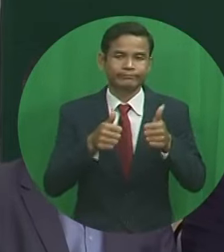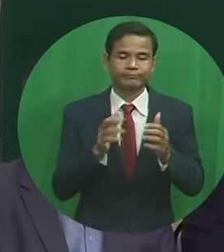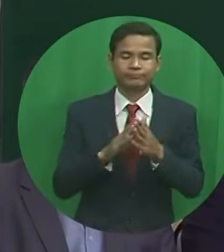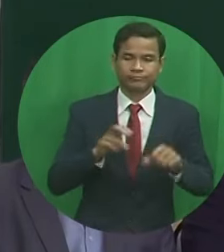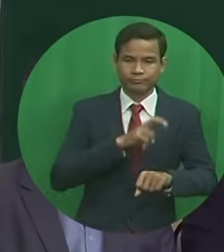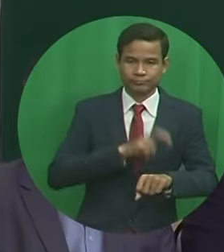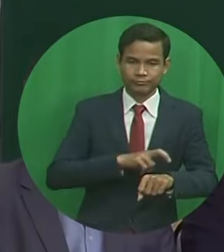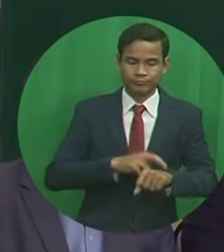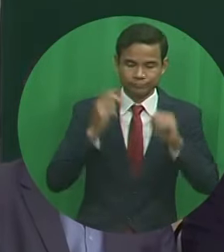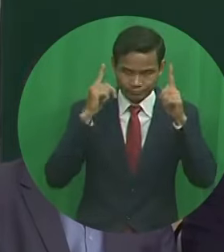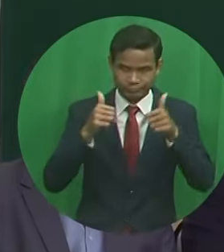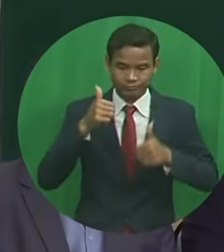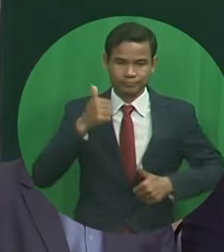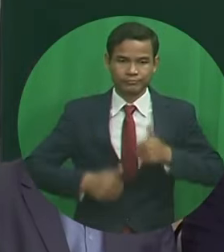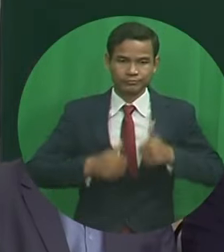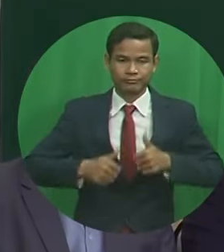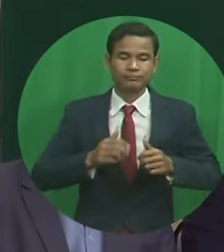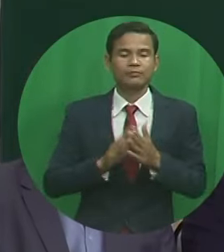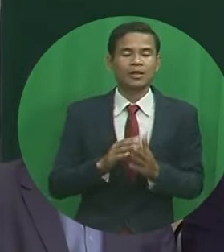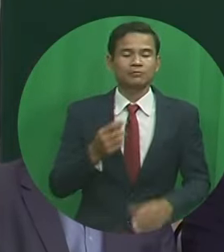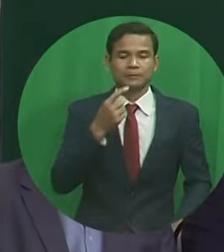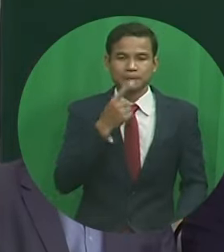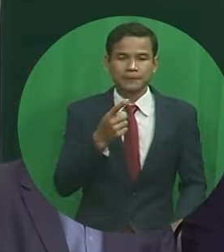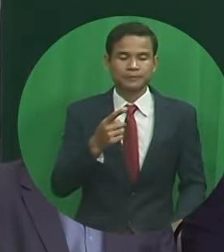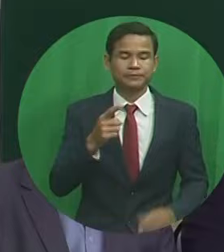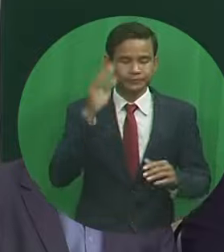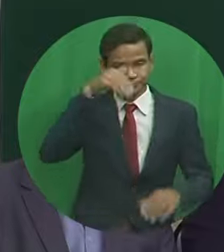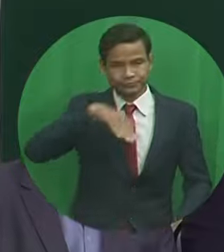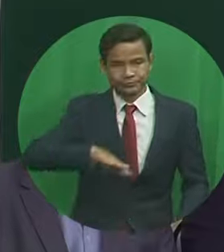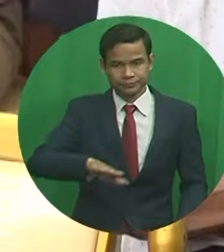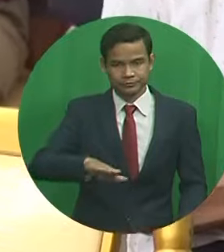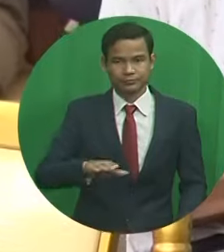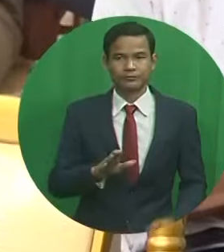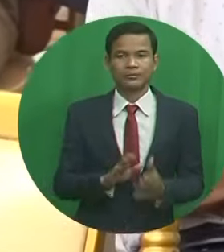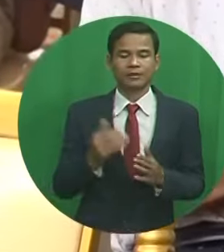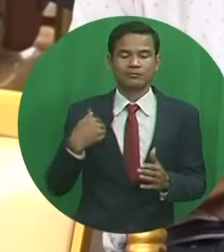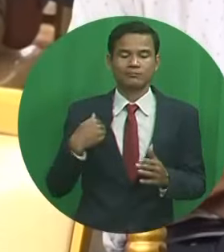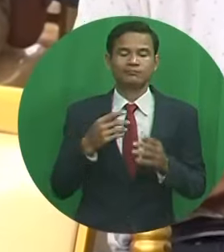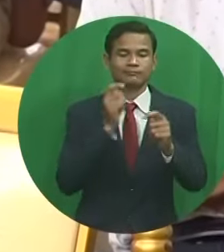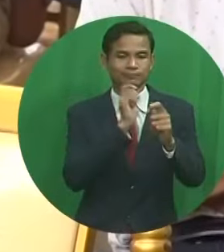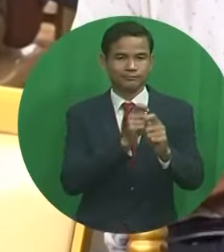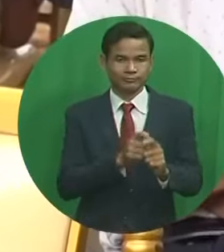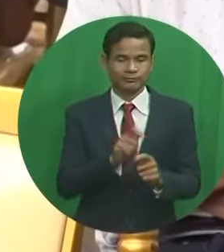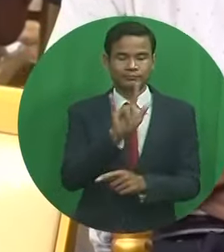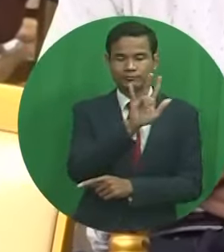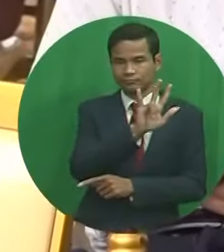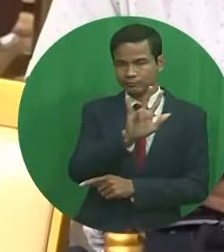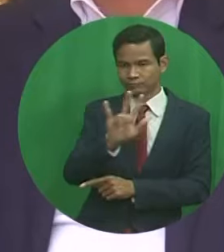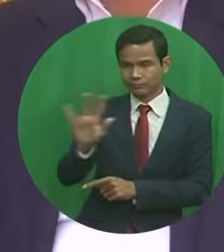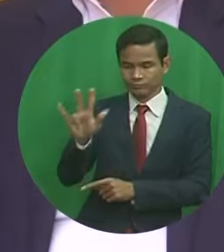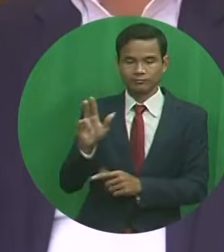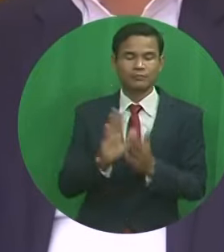ក្នុងឱកាសនេះដែរអាដាមរដ្ឋមន្ត្រីបានលើកឡើងថាសត្វដំរីបានធ្លាក់នៅលើជញ្ជាំងប្រាសាទអង្គរវត្តបាយ័ននិ